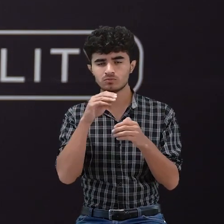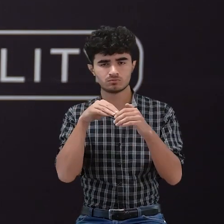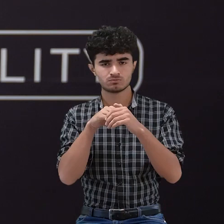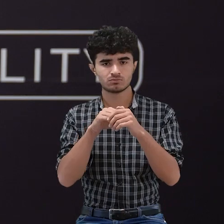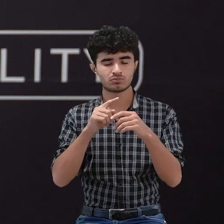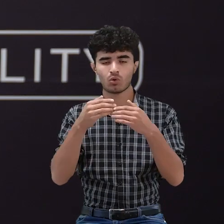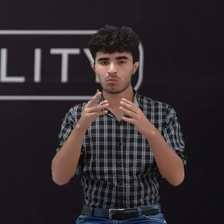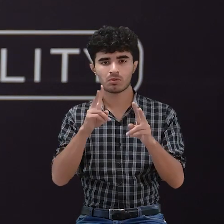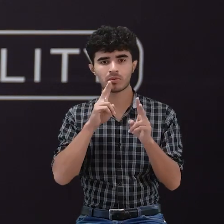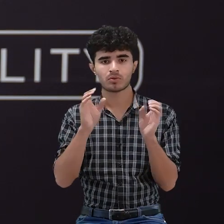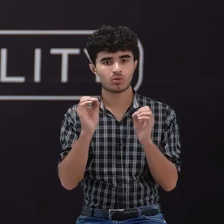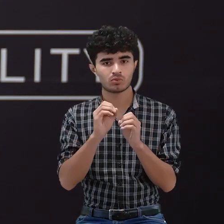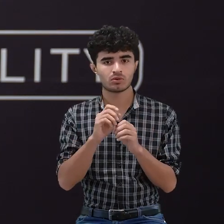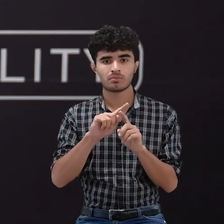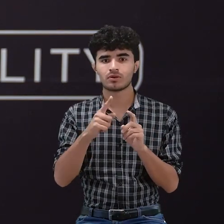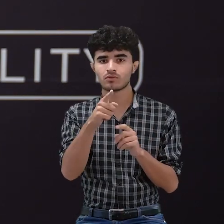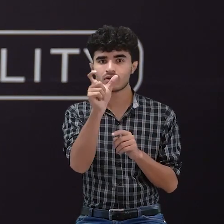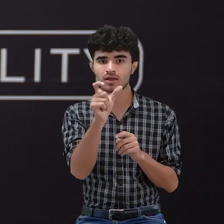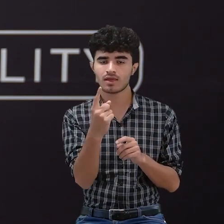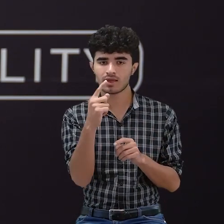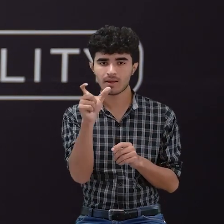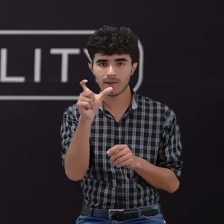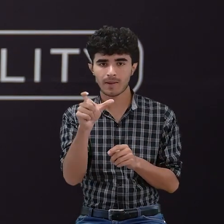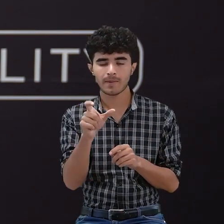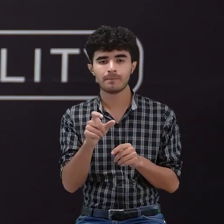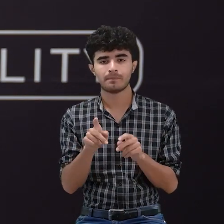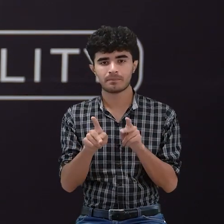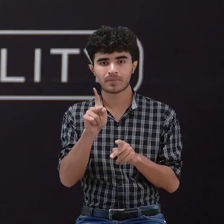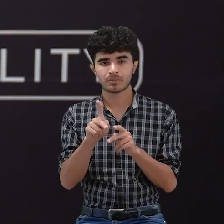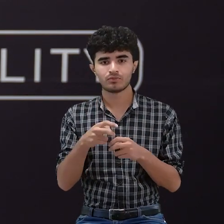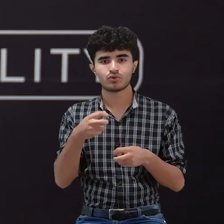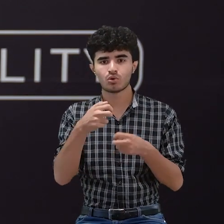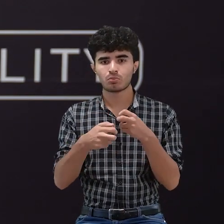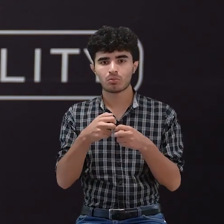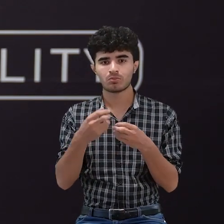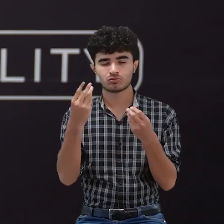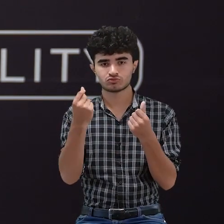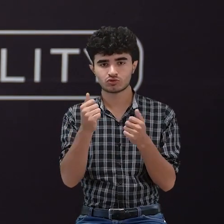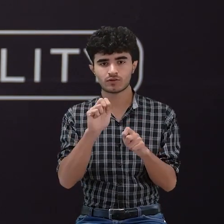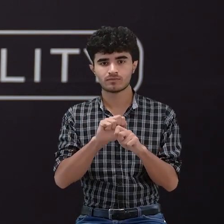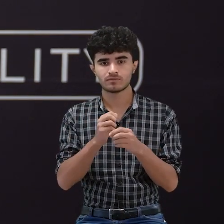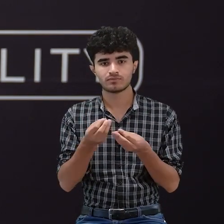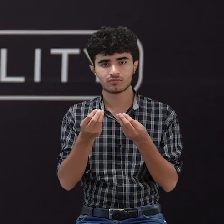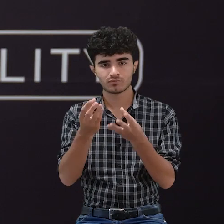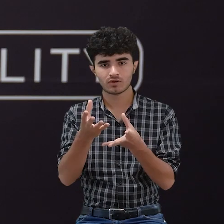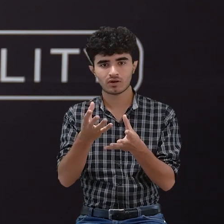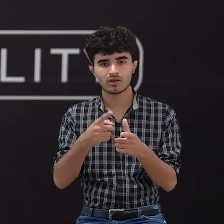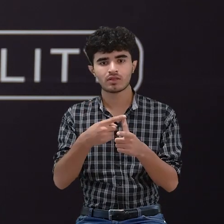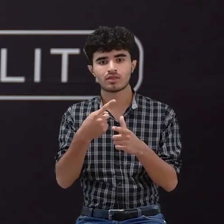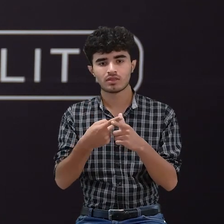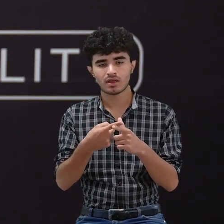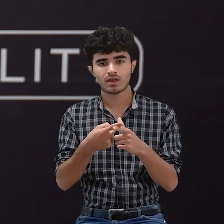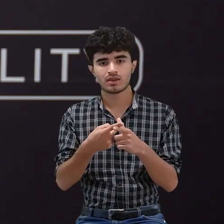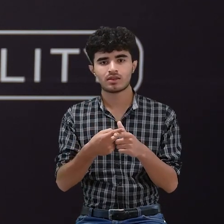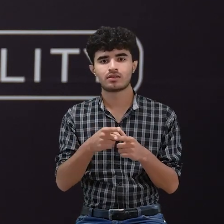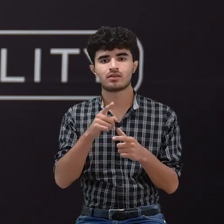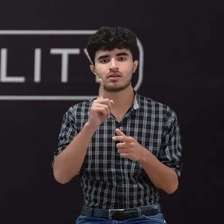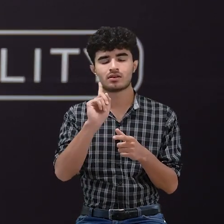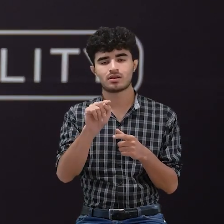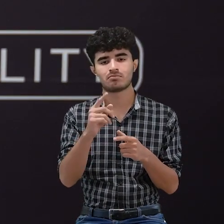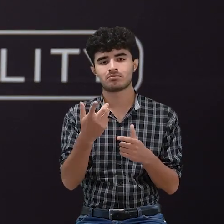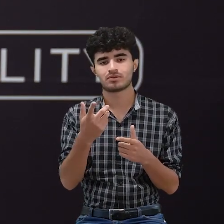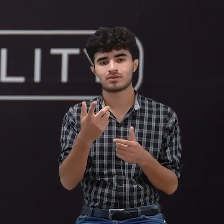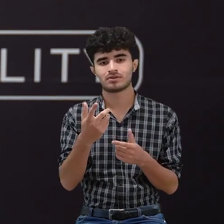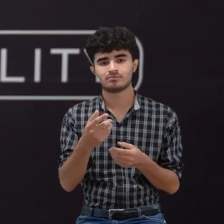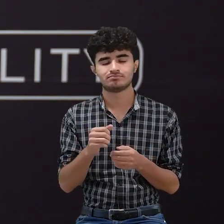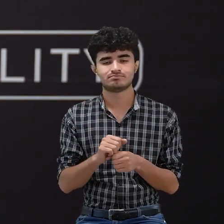اور اگر آپ ایک شخص کا بھی کوئی حل کر دیں اس کی مشکل یا اس کی دقت، تو آپ